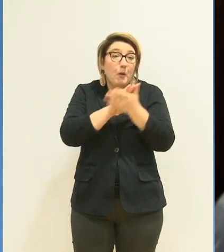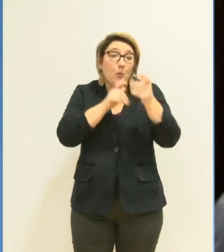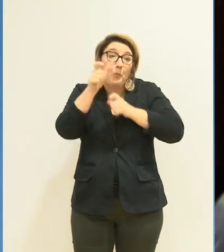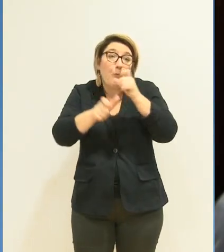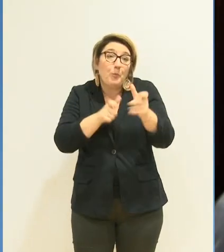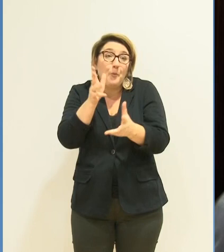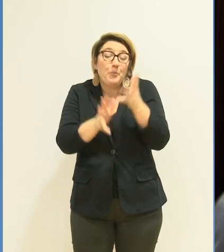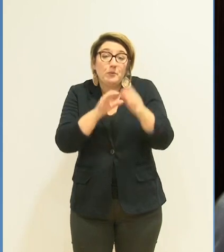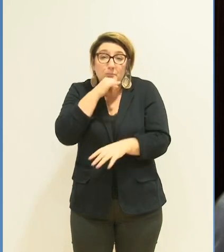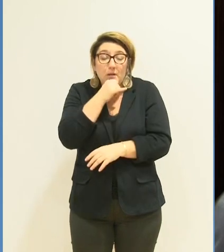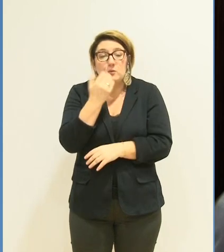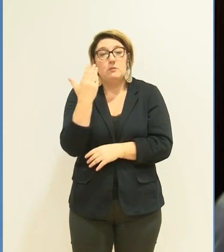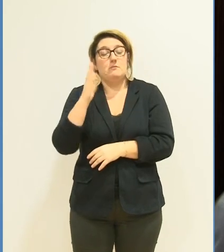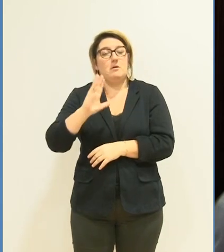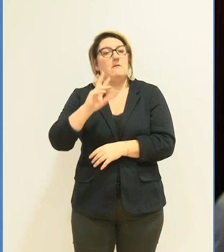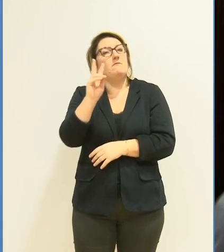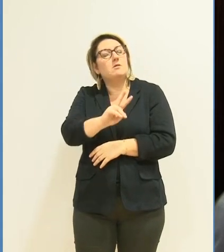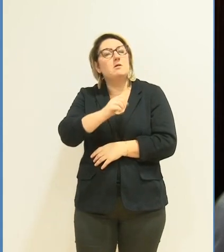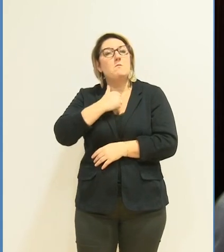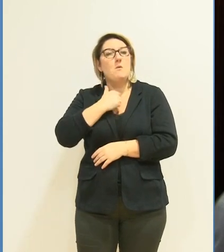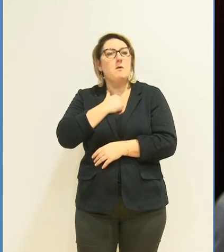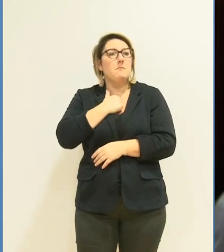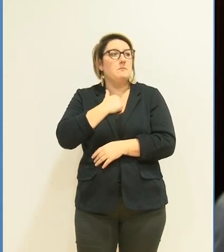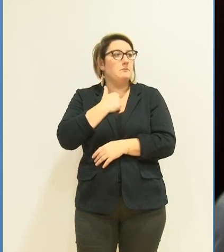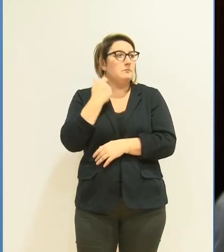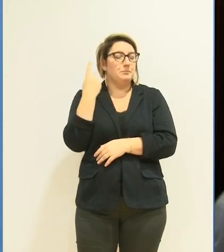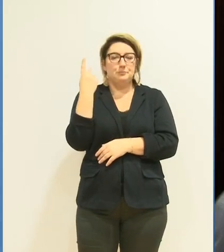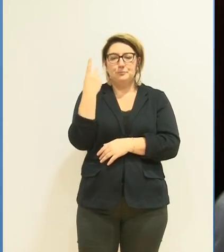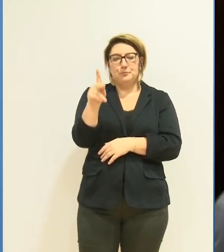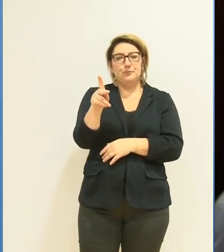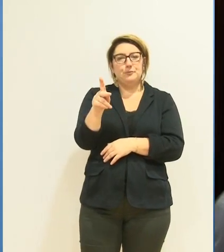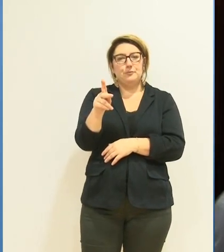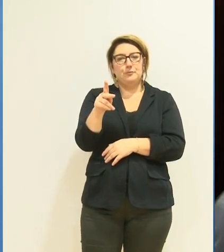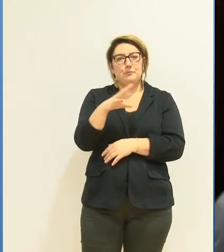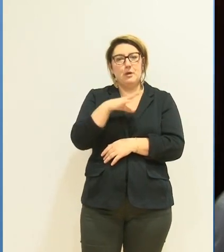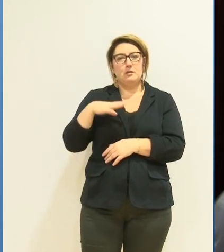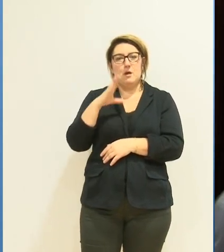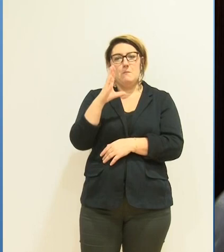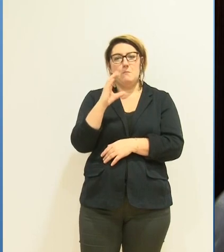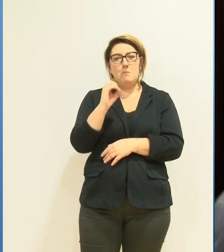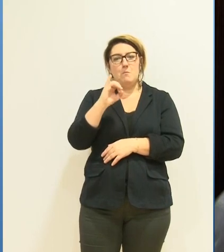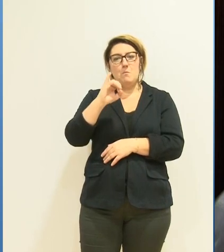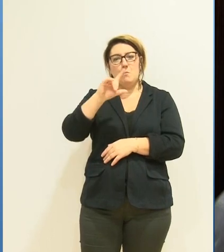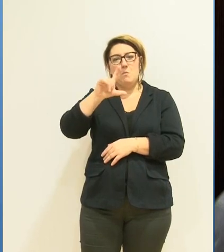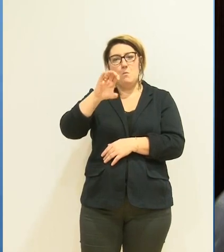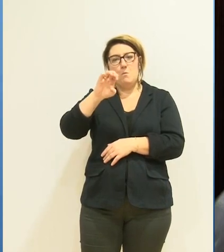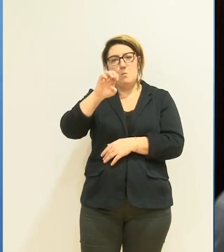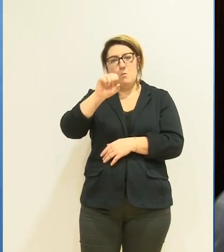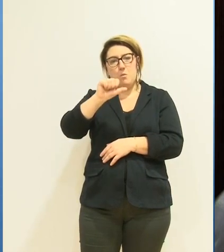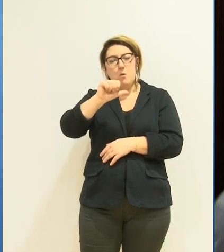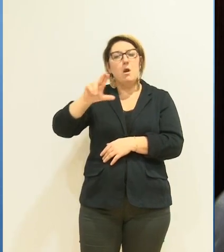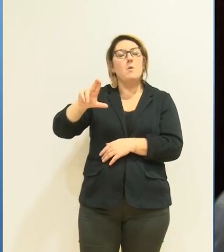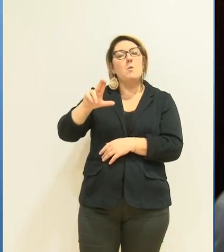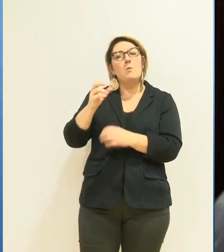mais j'ai apprécié le l'intervention de de maryvonne boileau parce que